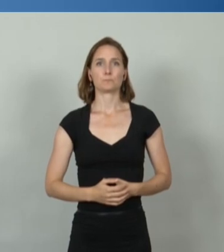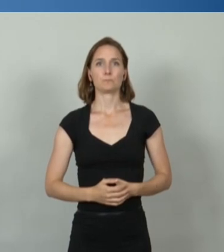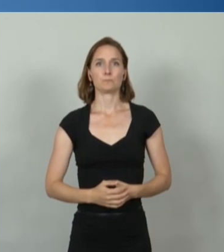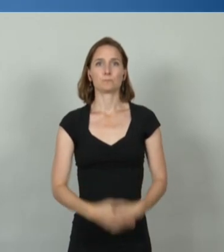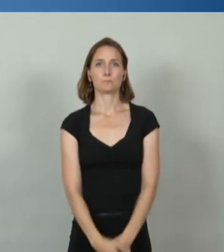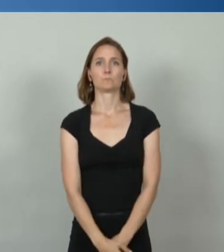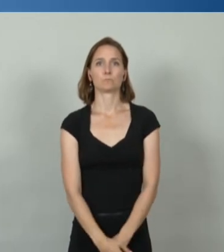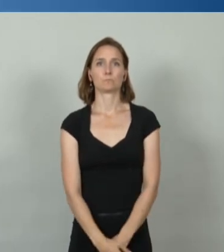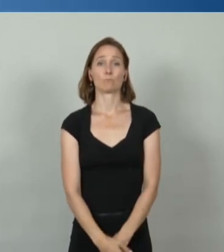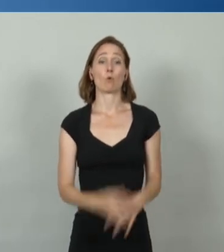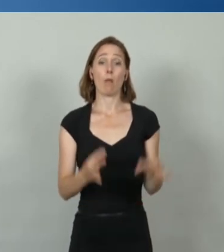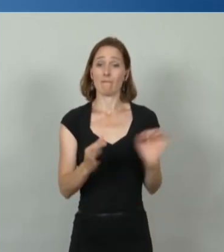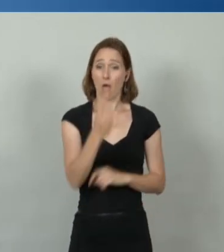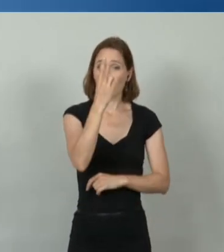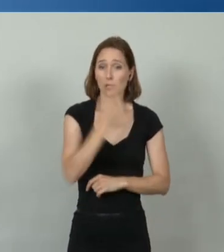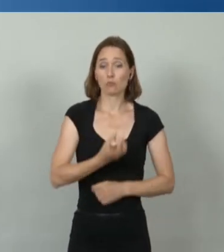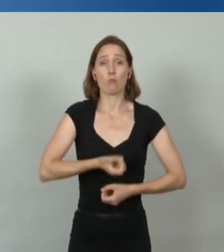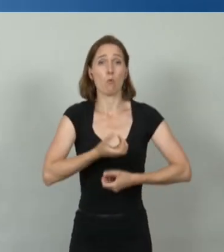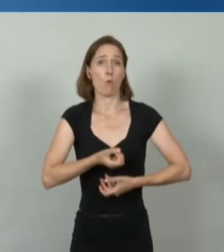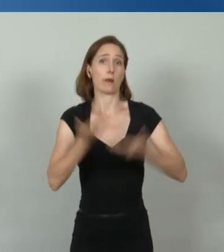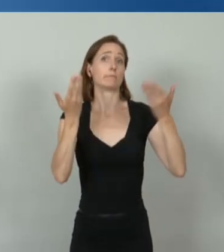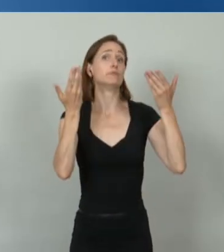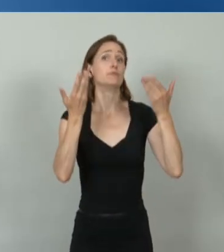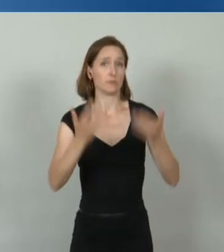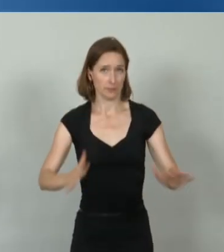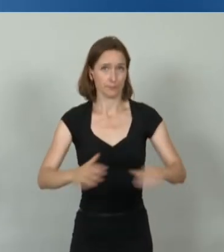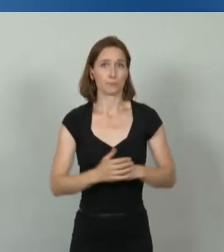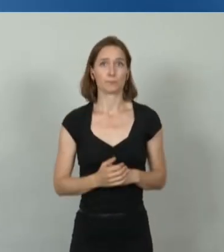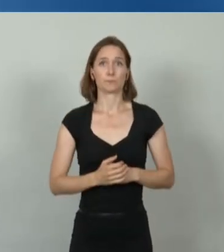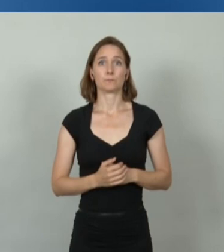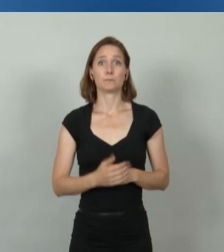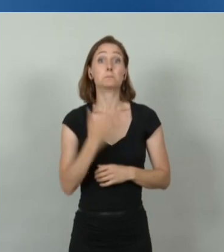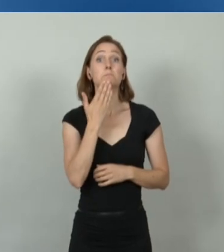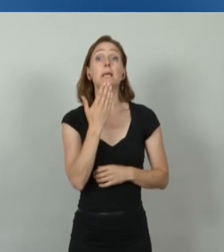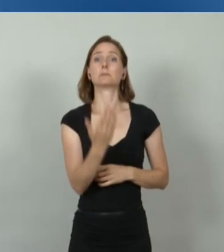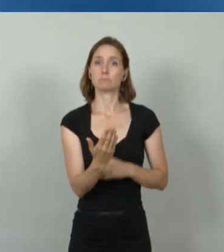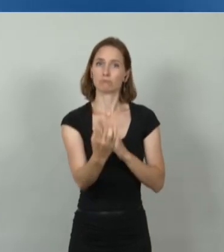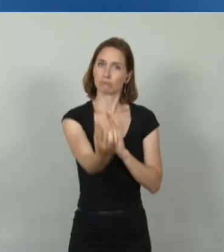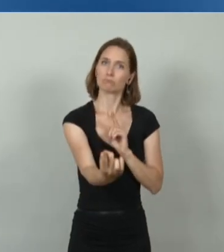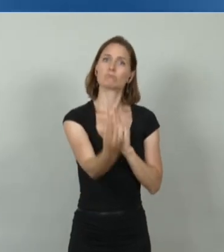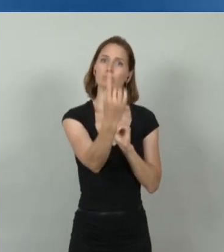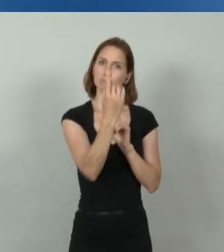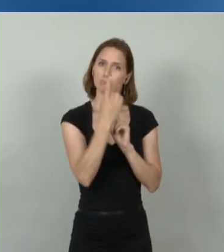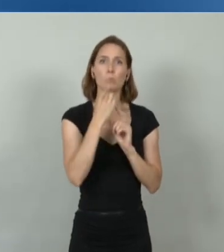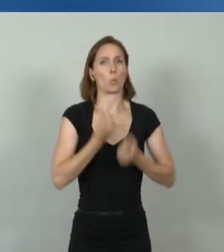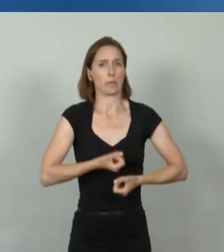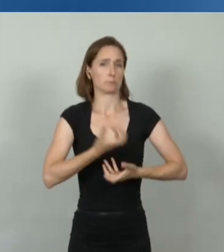voilà pour cette question orale merci de votre présence aujourd'hui